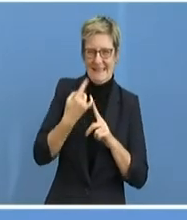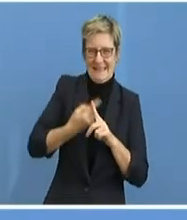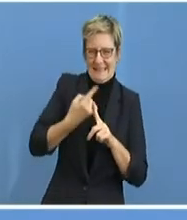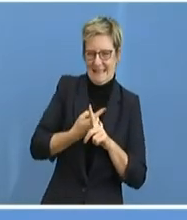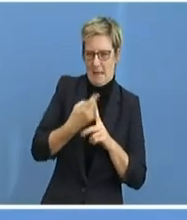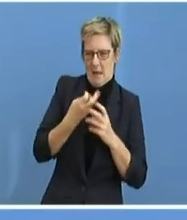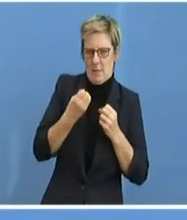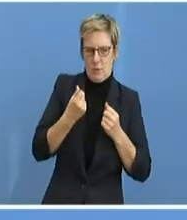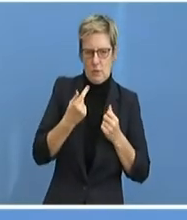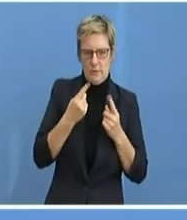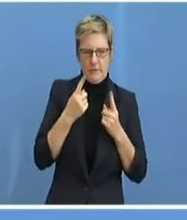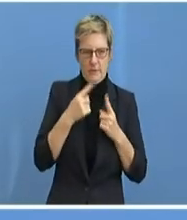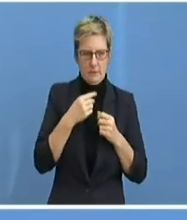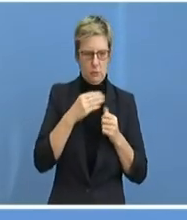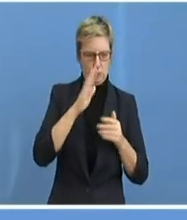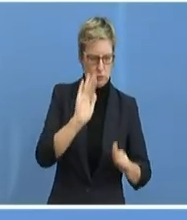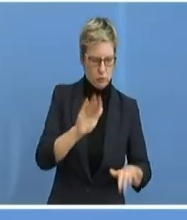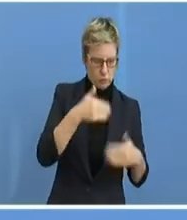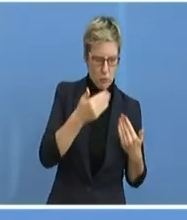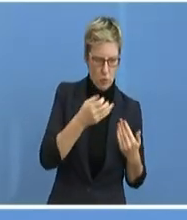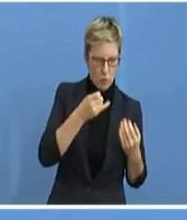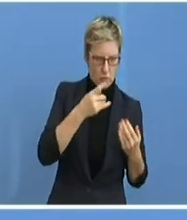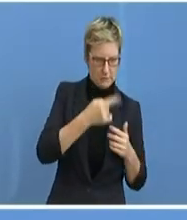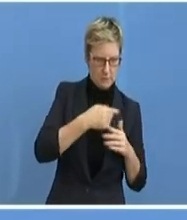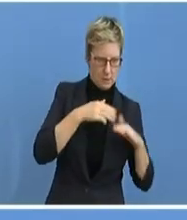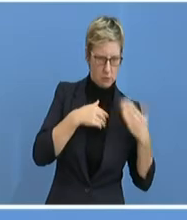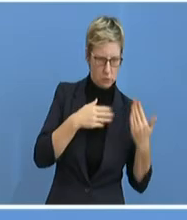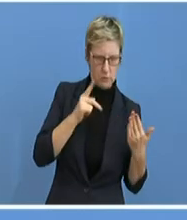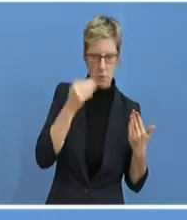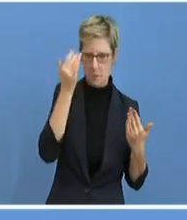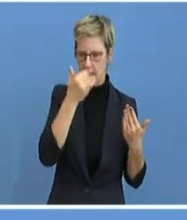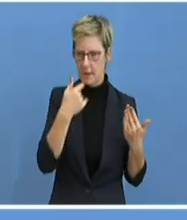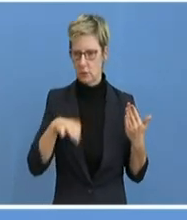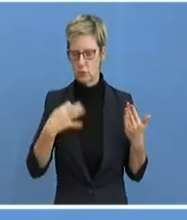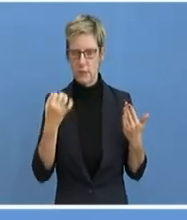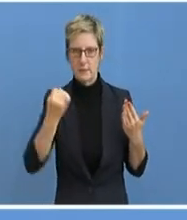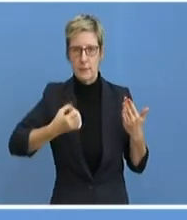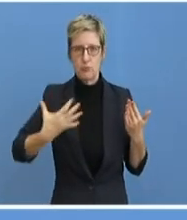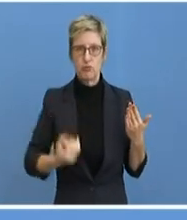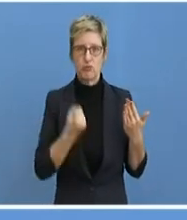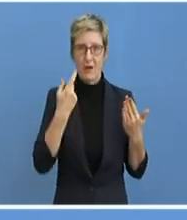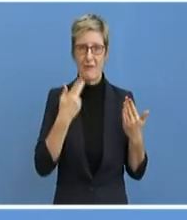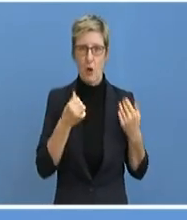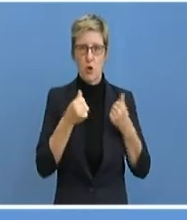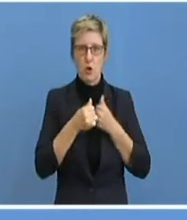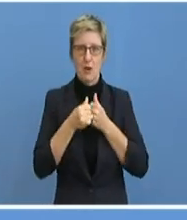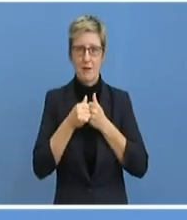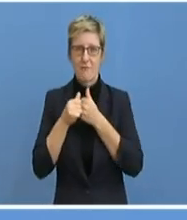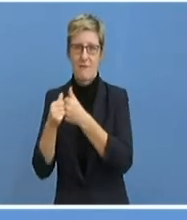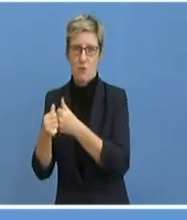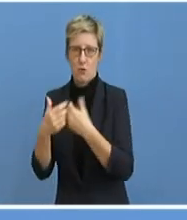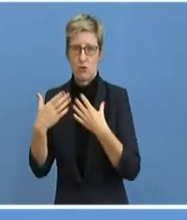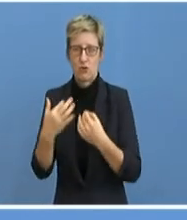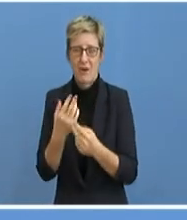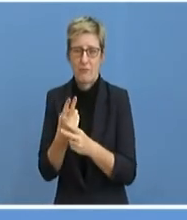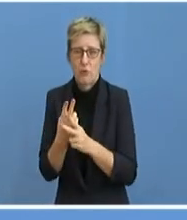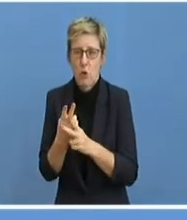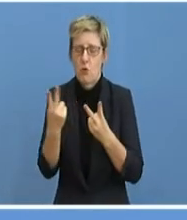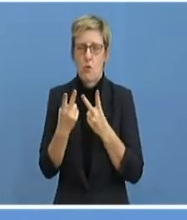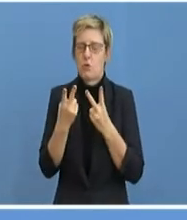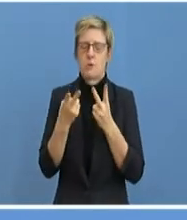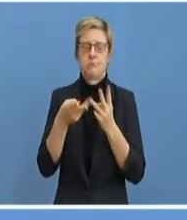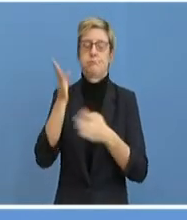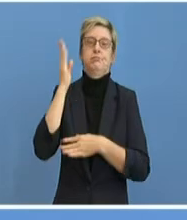die Kontaktverfolgung aufrechtzuerhalten. Und diese Kontaktverfolgung, die ja im Idealfall dazu führt, dass man eine